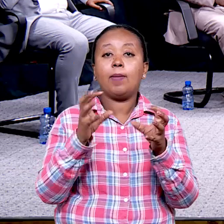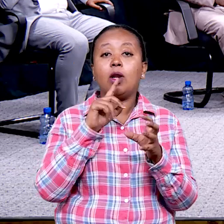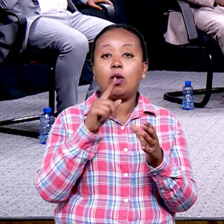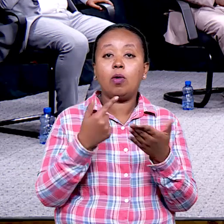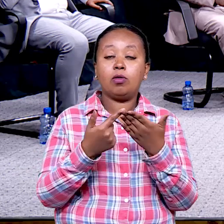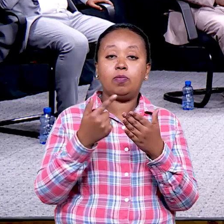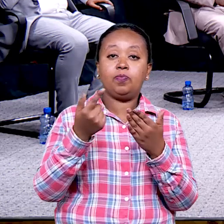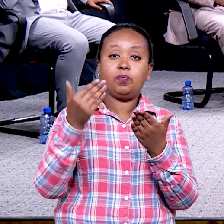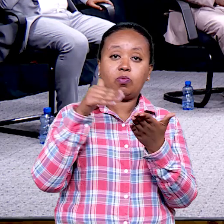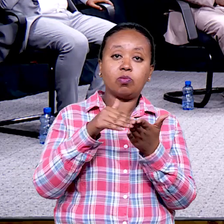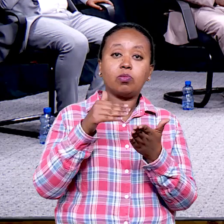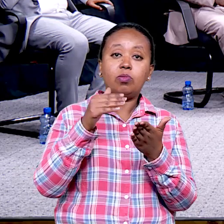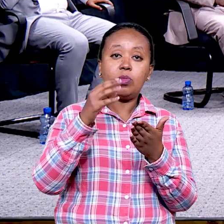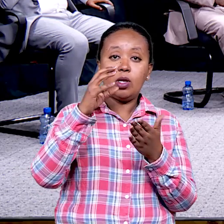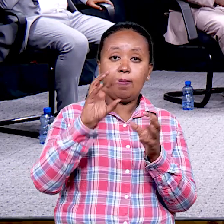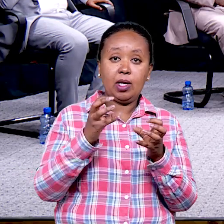ነው።